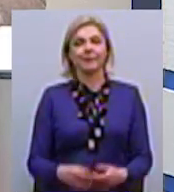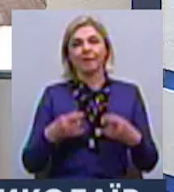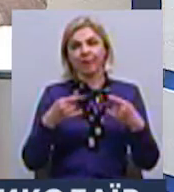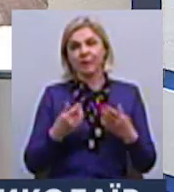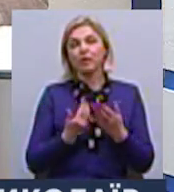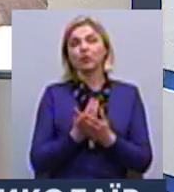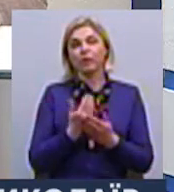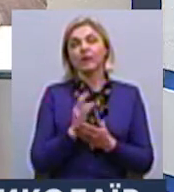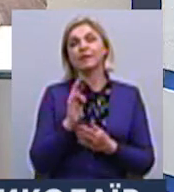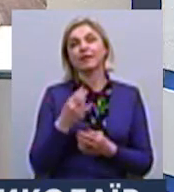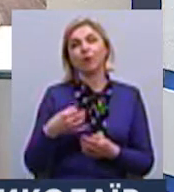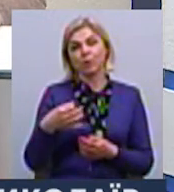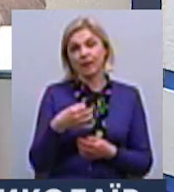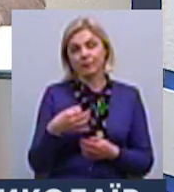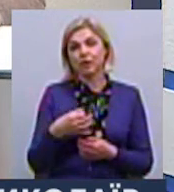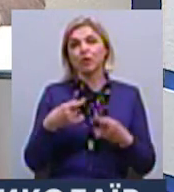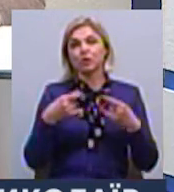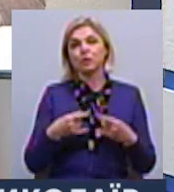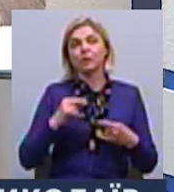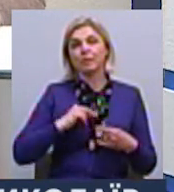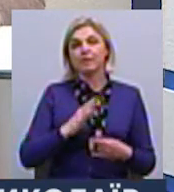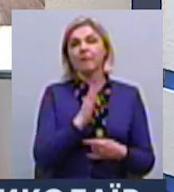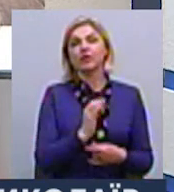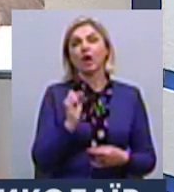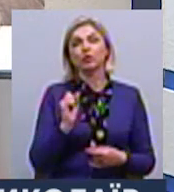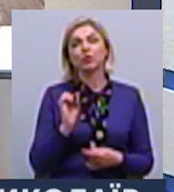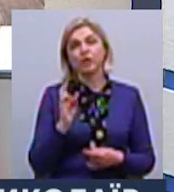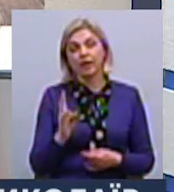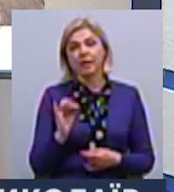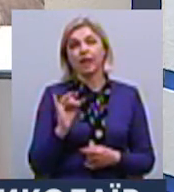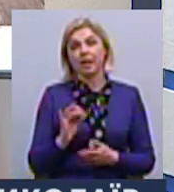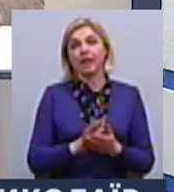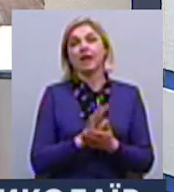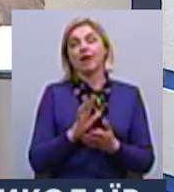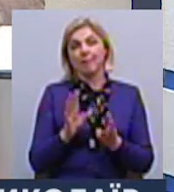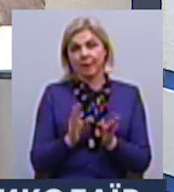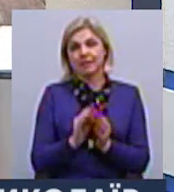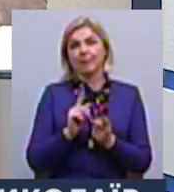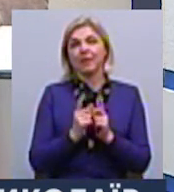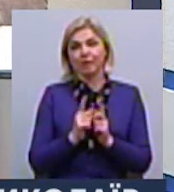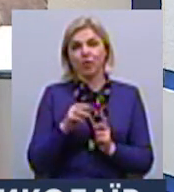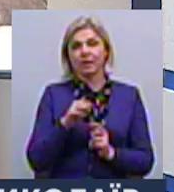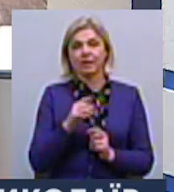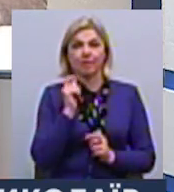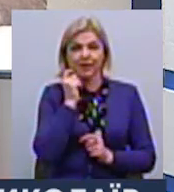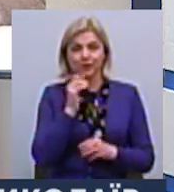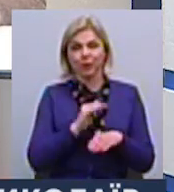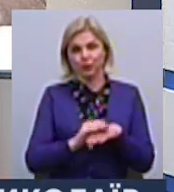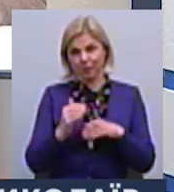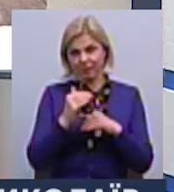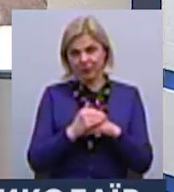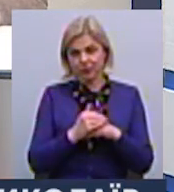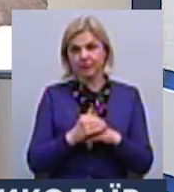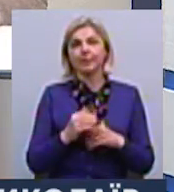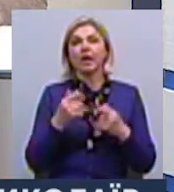В ефірі телевізійні новини Миколаївщини. В студії працює Вікторія Андрушків. Зі мною в парі Тетяна Миснюкова. Добрий вечір.